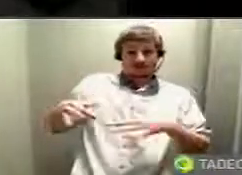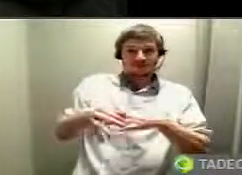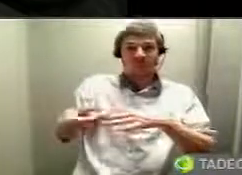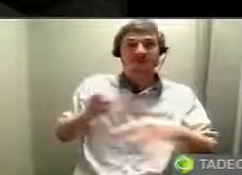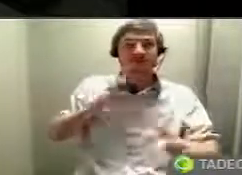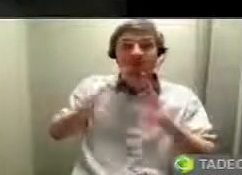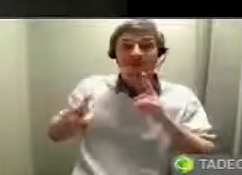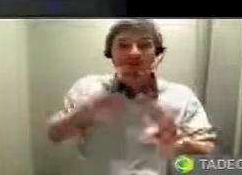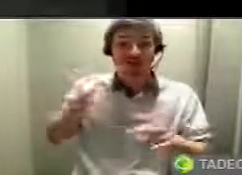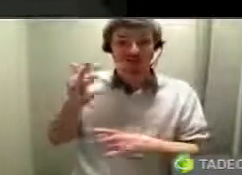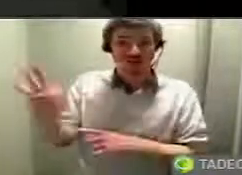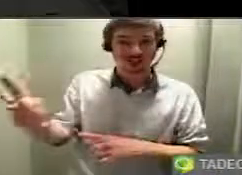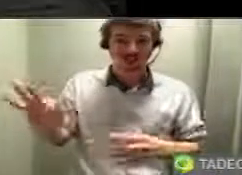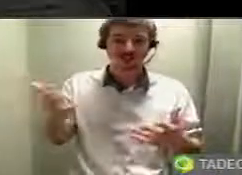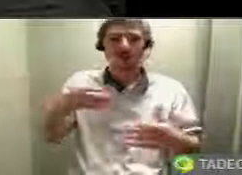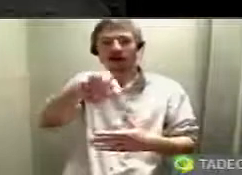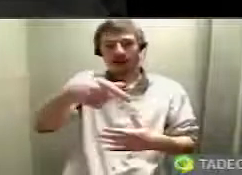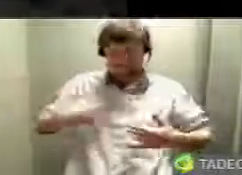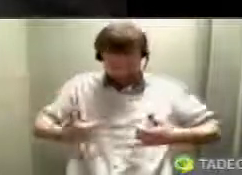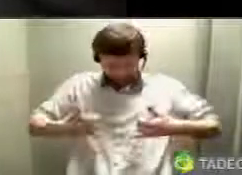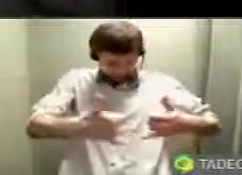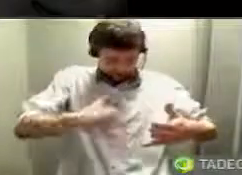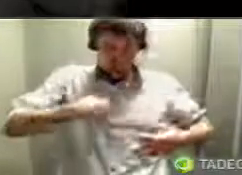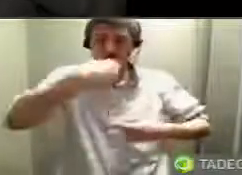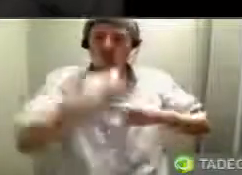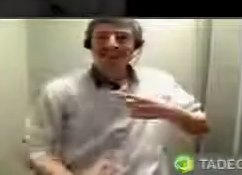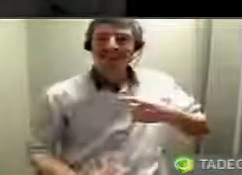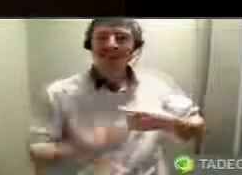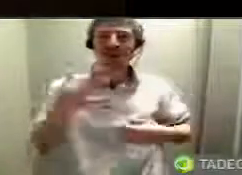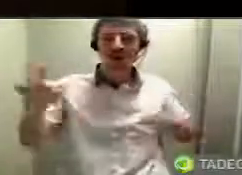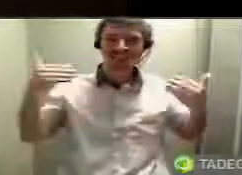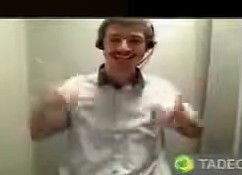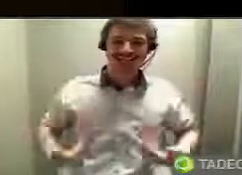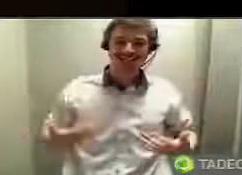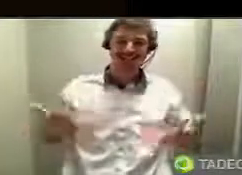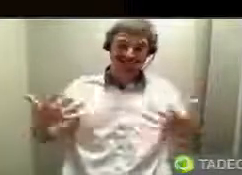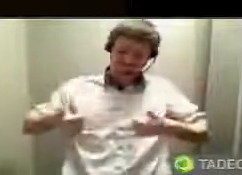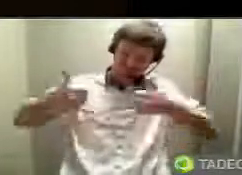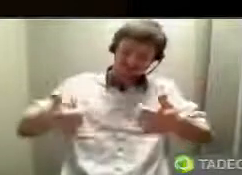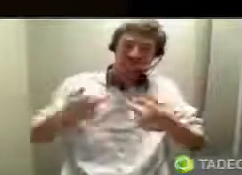moitié français au moins. Donc à la ville de Londres. Bravo.